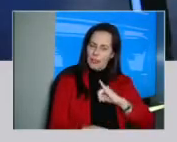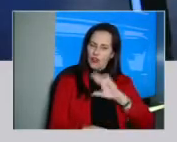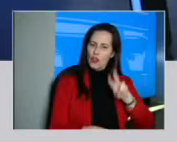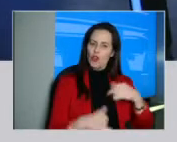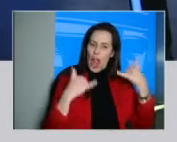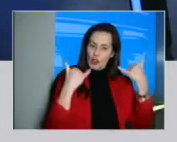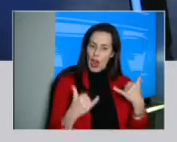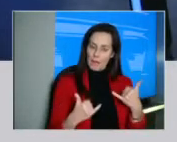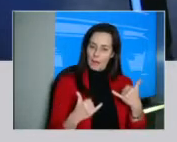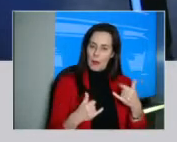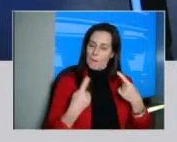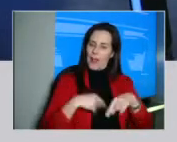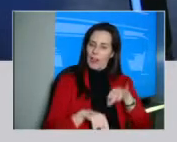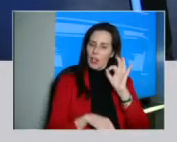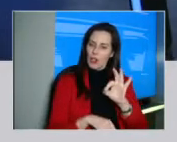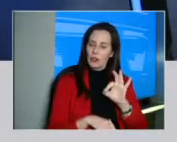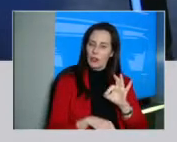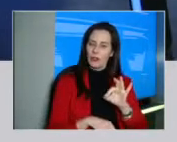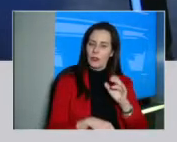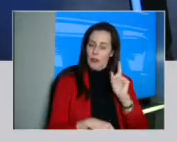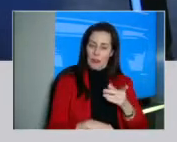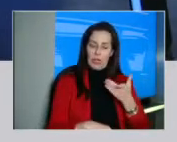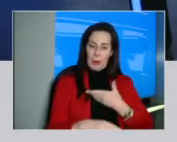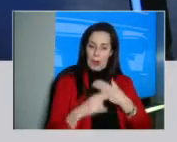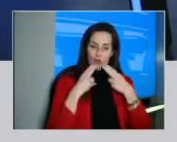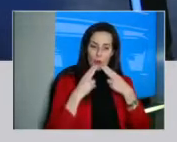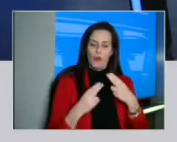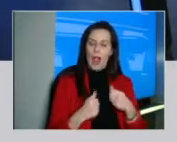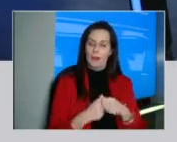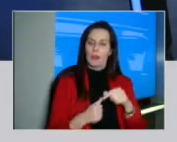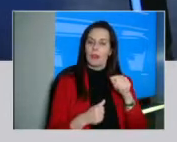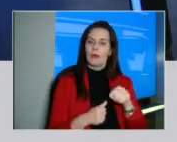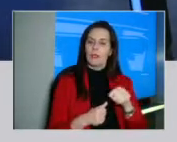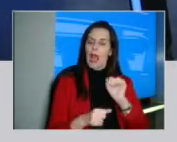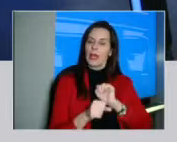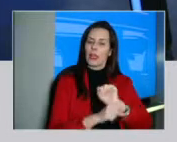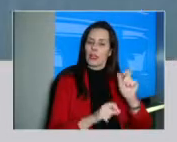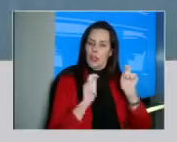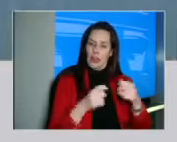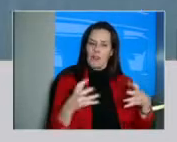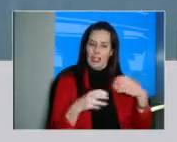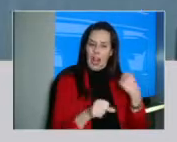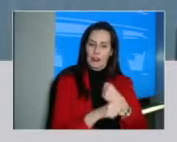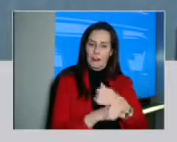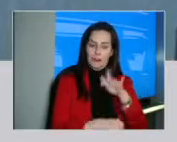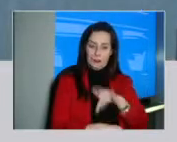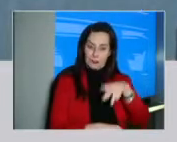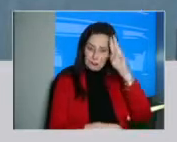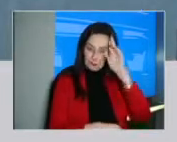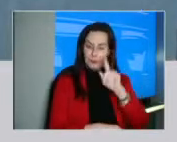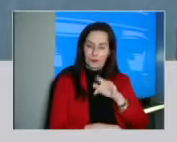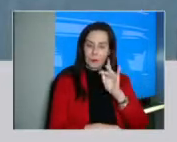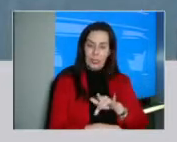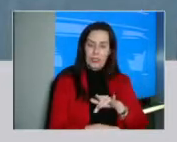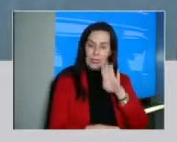כרגע בוועדה שלכם, וצריכה לקבל את התשובה בעניין שלה, וזו עתירה שהגישה מפלגת העבודה נגד הליכוד, ובעיקר